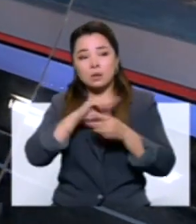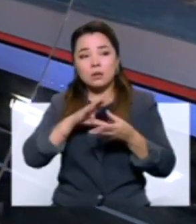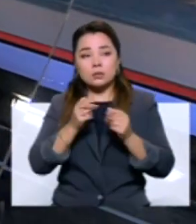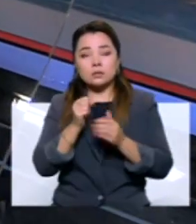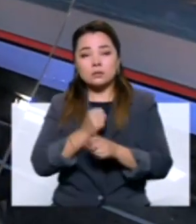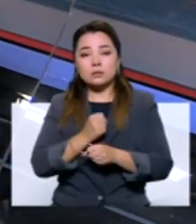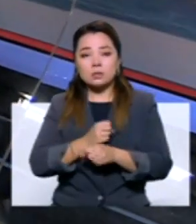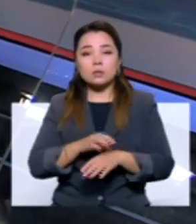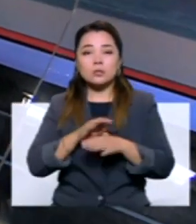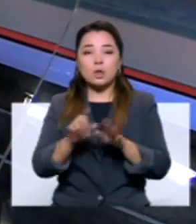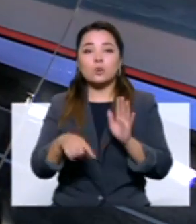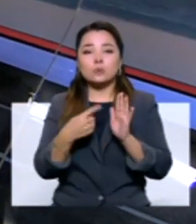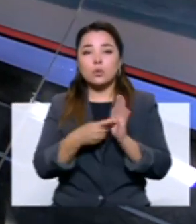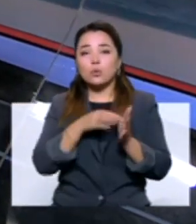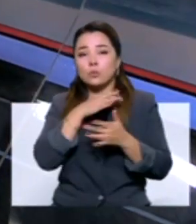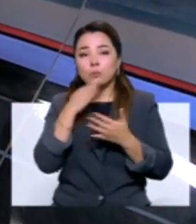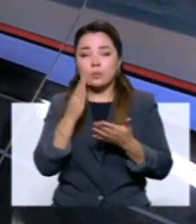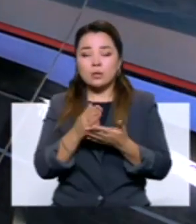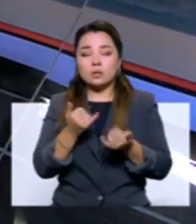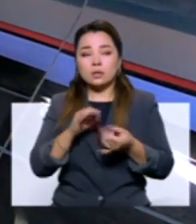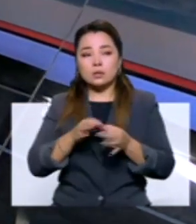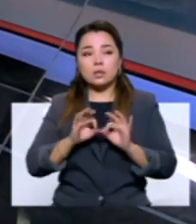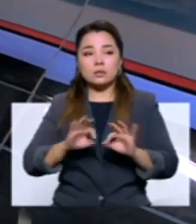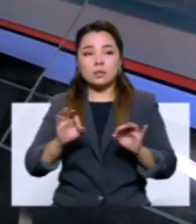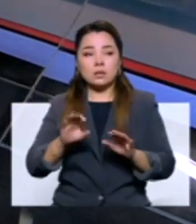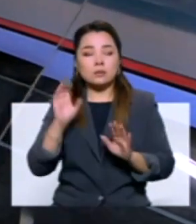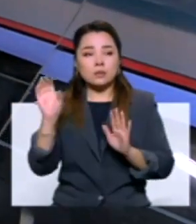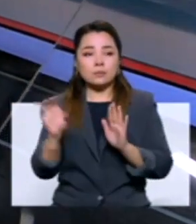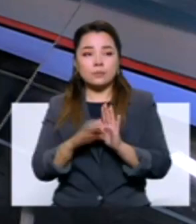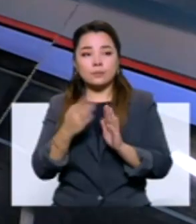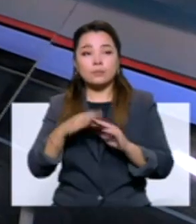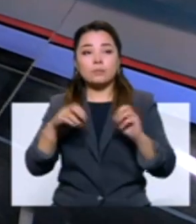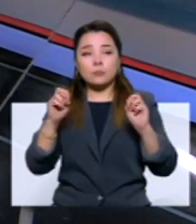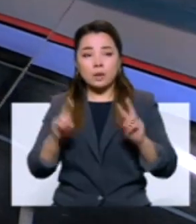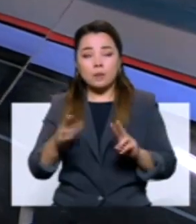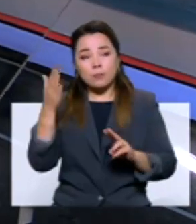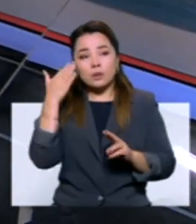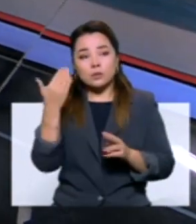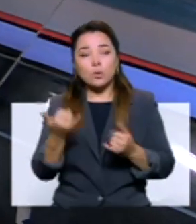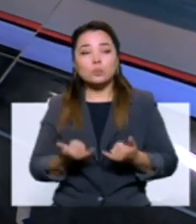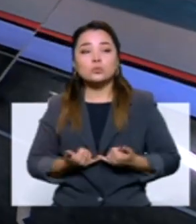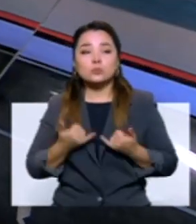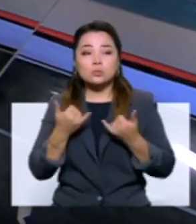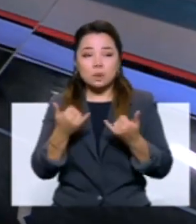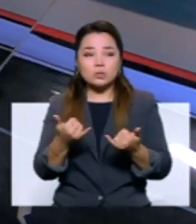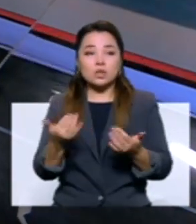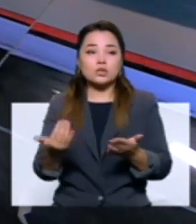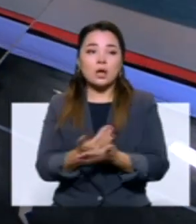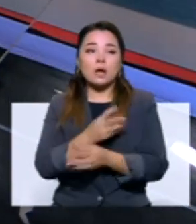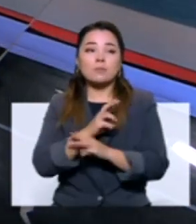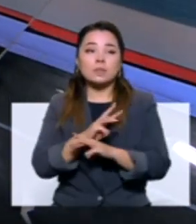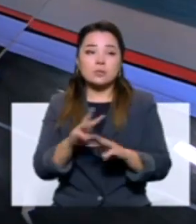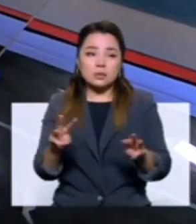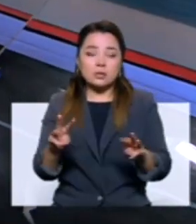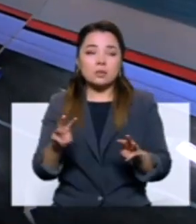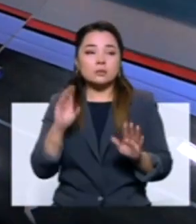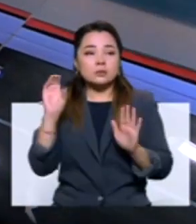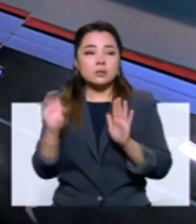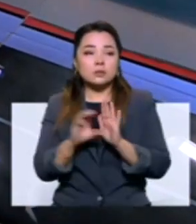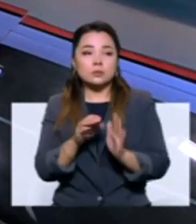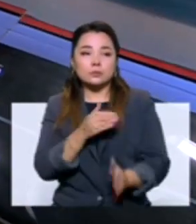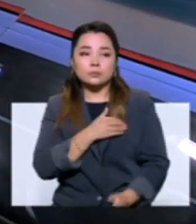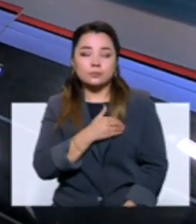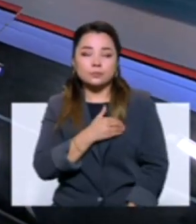ма? Сұрақ көп, Елдос Есенбол жауап іздеуге тырысты, ал мамандардың пікірі мен ұсыныстарына жаңа министрлік құлақ асса